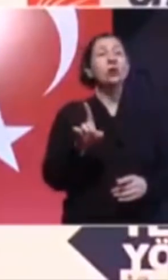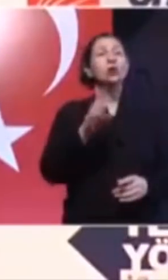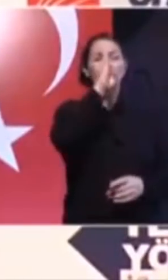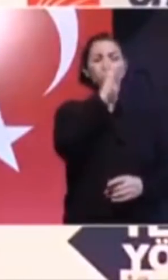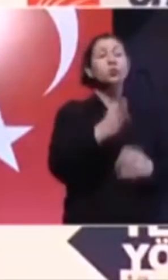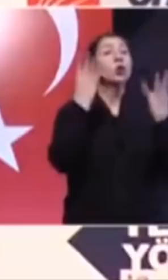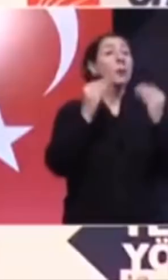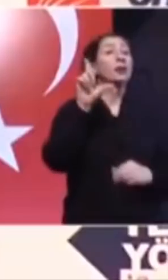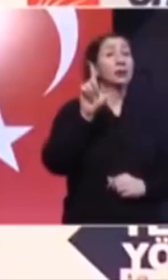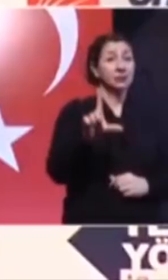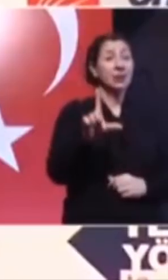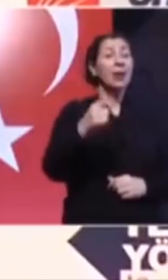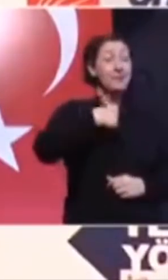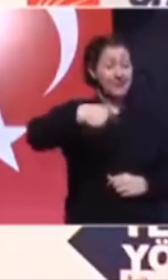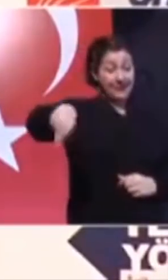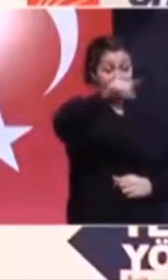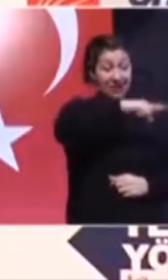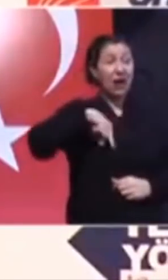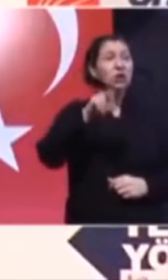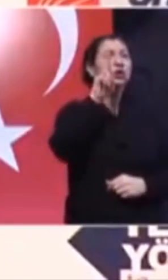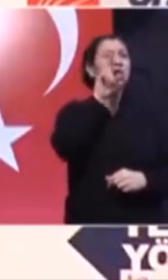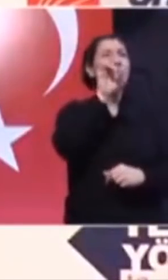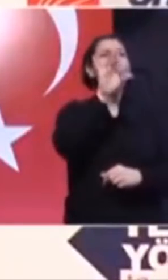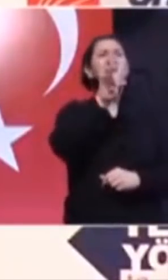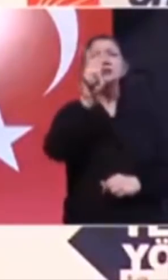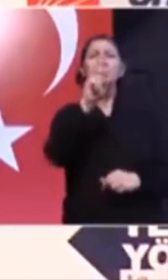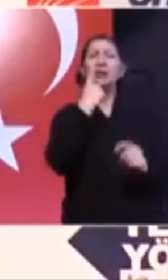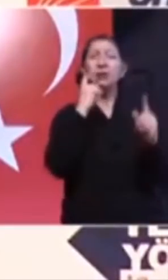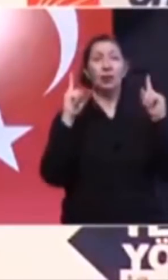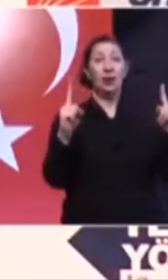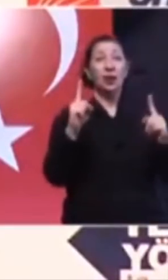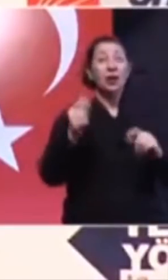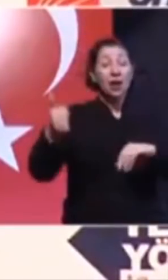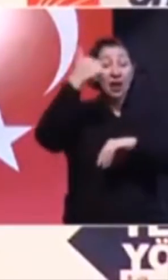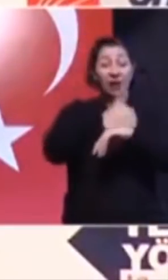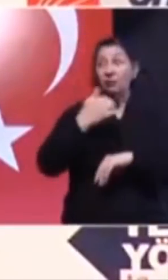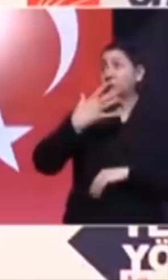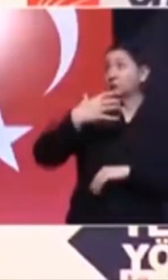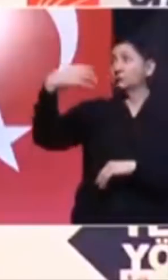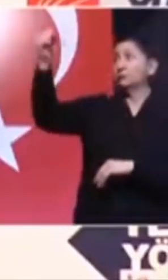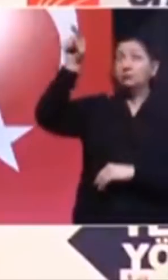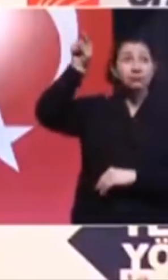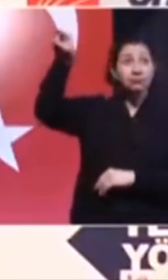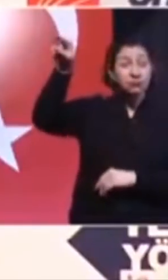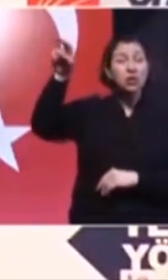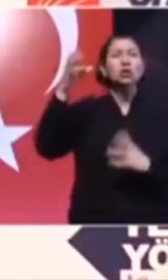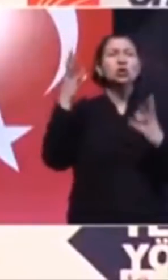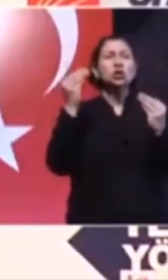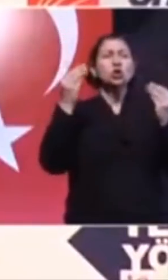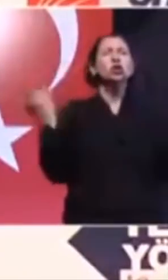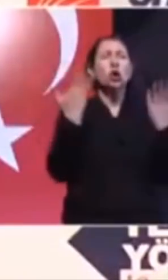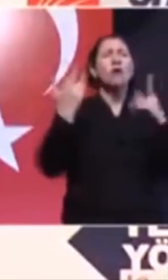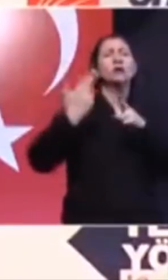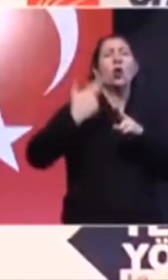Dürüst davranmalıyız. Bizler son 15-20 yılda iktidarı ellerinde tutanlarda çokça